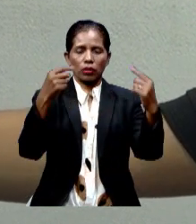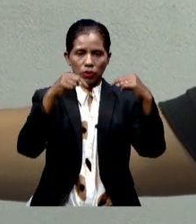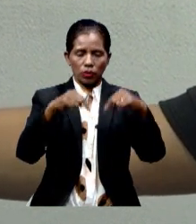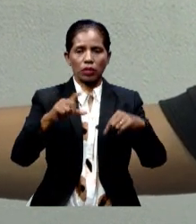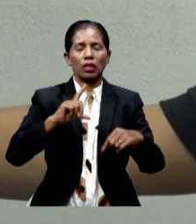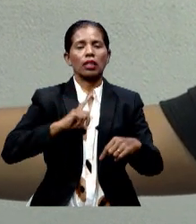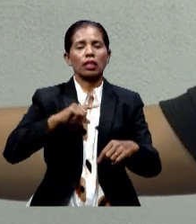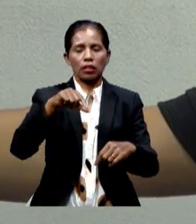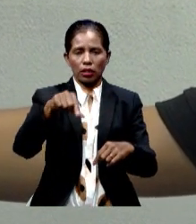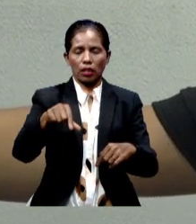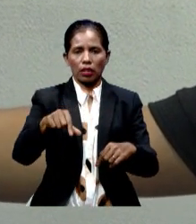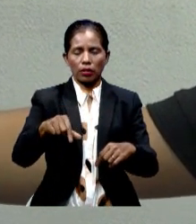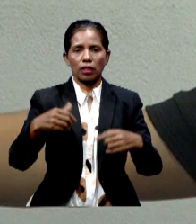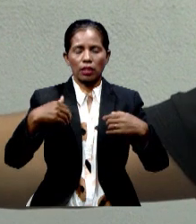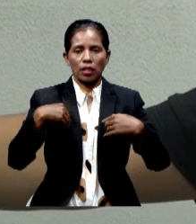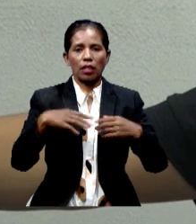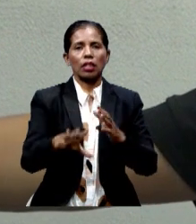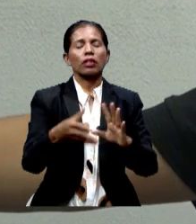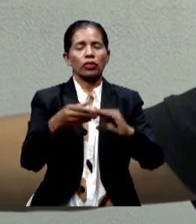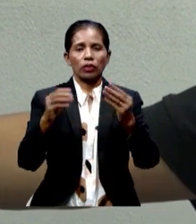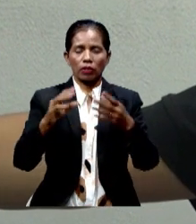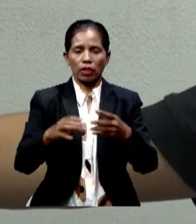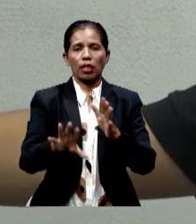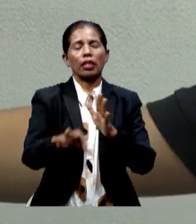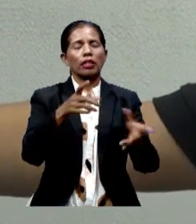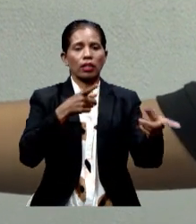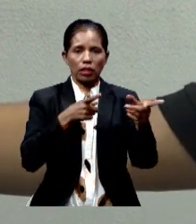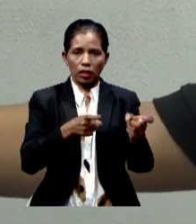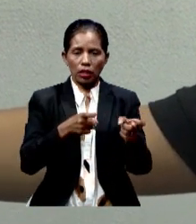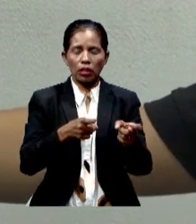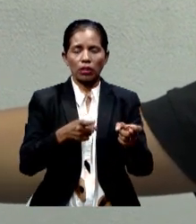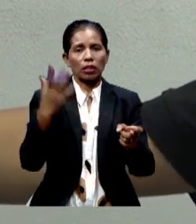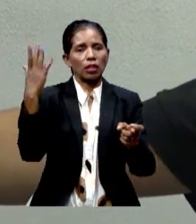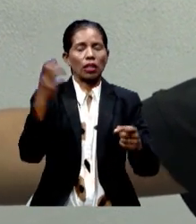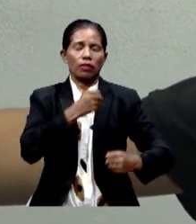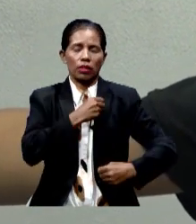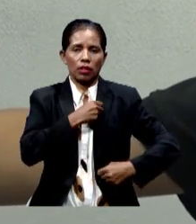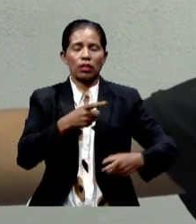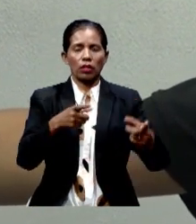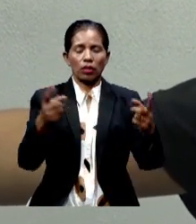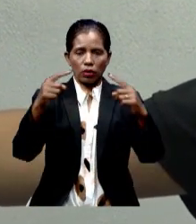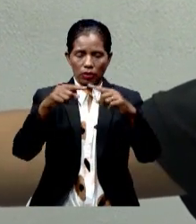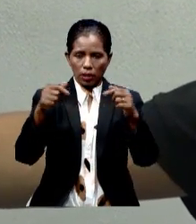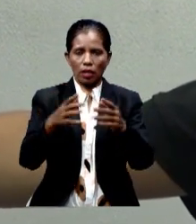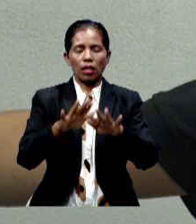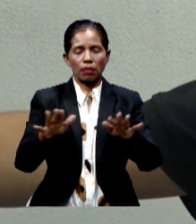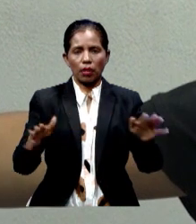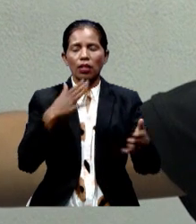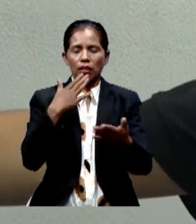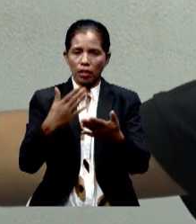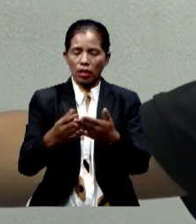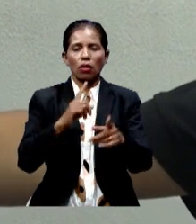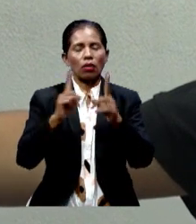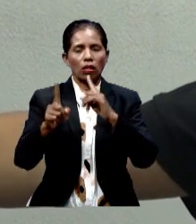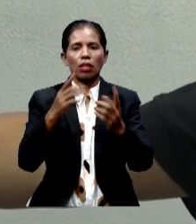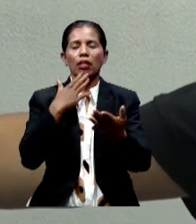ho história katak hetan tiro e Likisa. Tuh ini labar ini kondisi dia kuliah dia buat